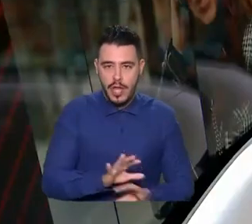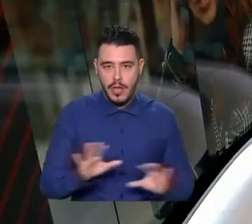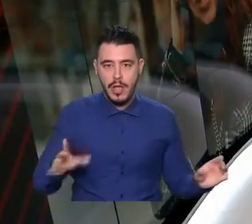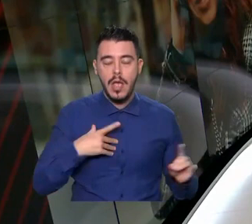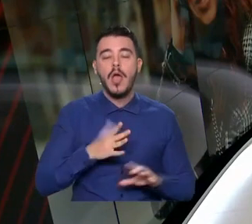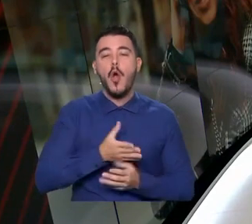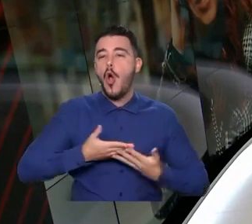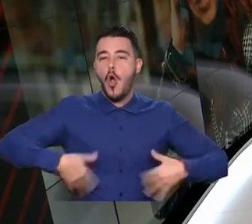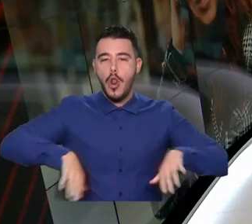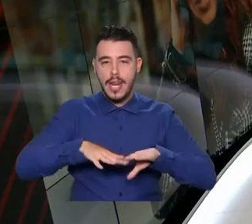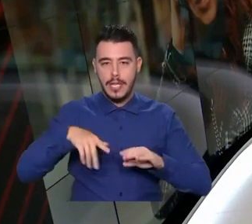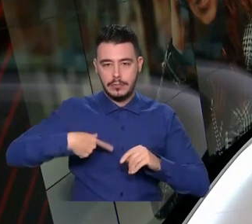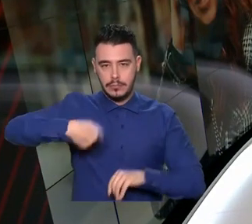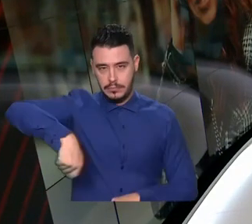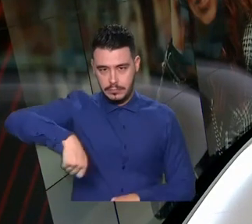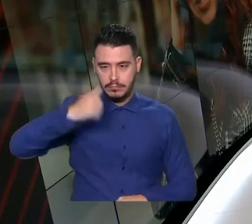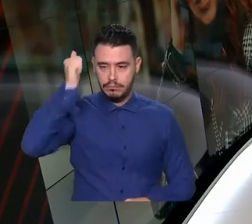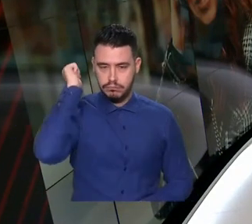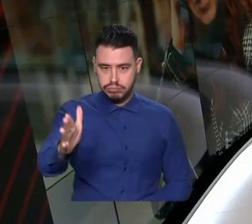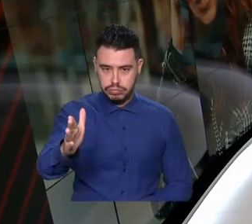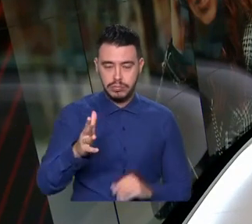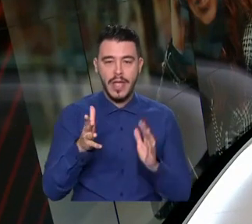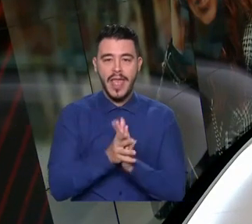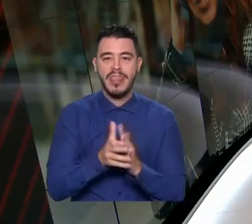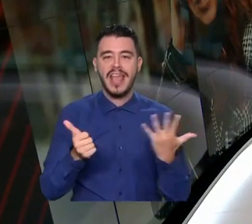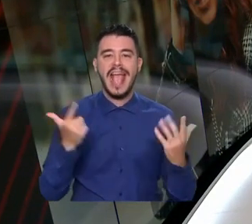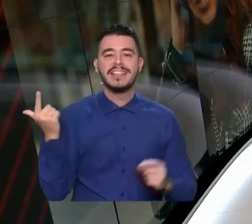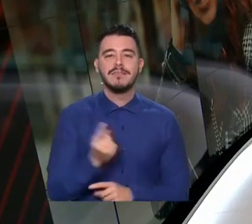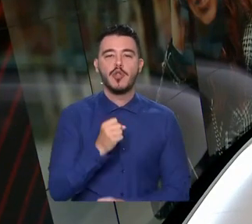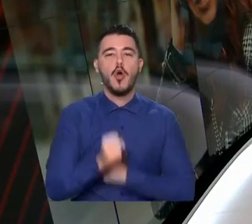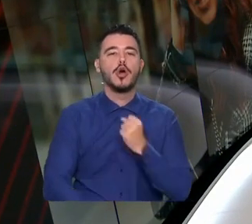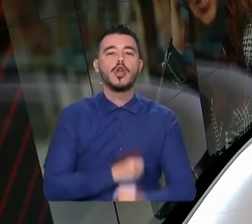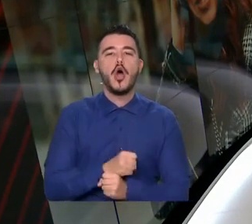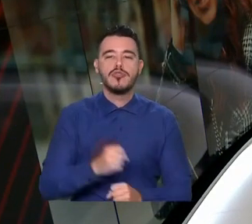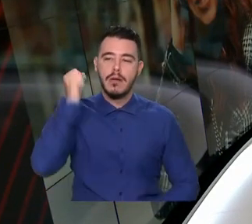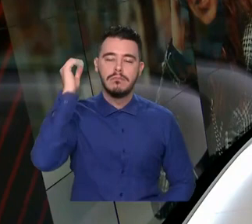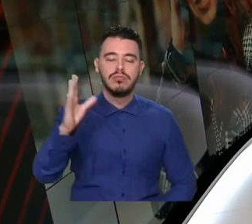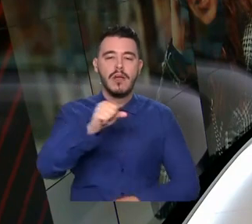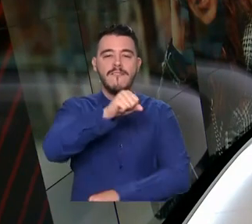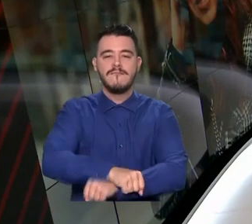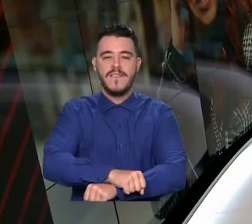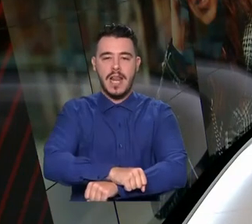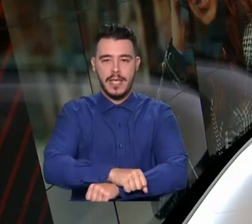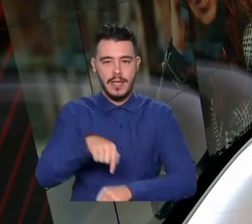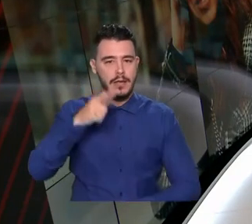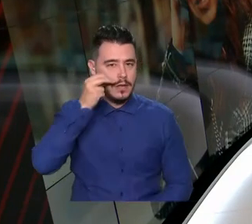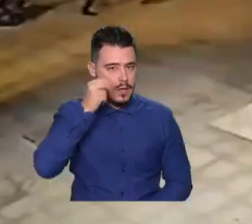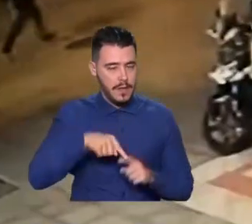ομόφωνα σε 16,5 χρόνια φυλακή. Πάμε πρώτα να δούμε τι έγινε στο δικαστήριο και μετά να μιλήσουμε με τη μητέρα του